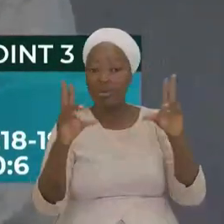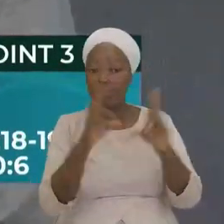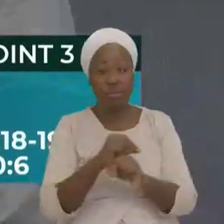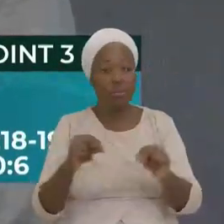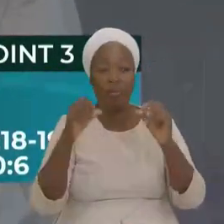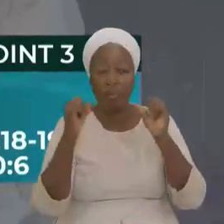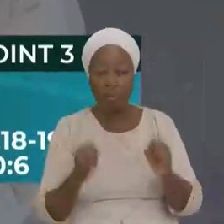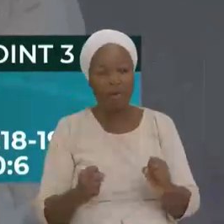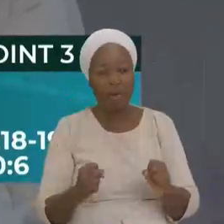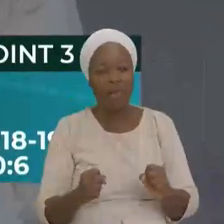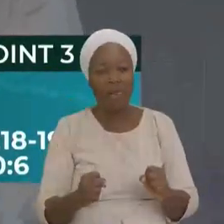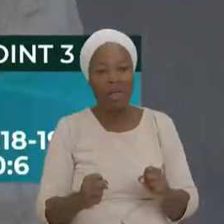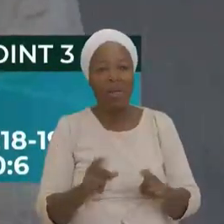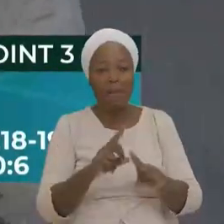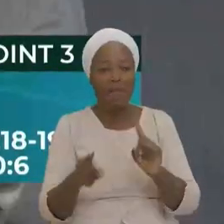Car